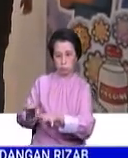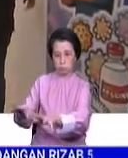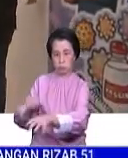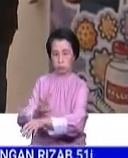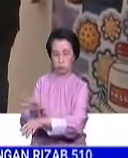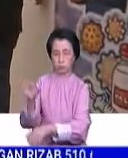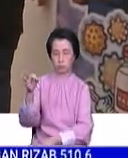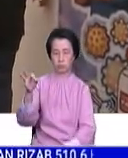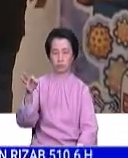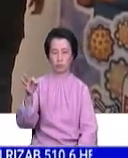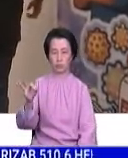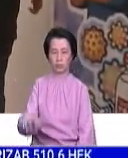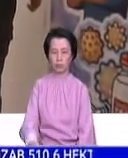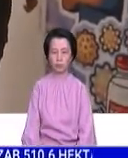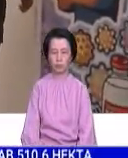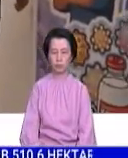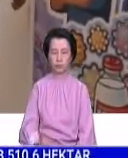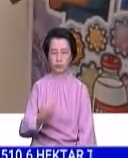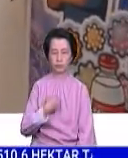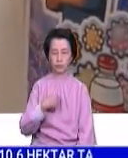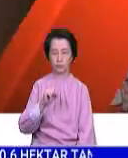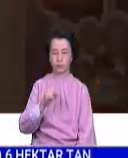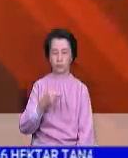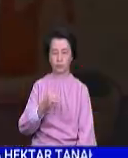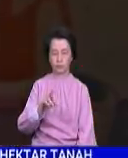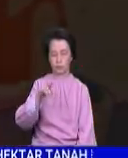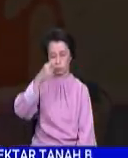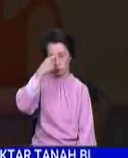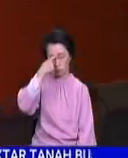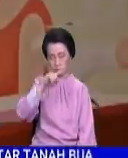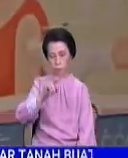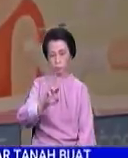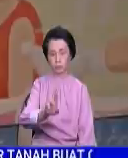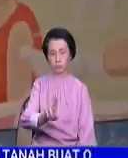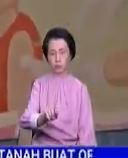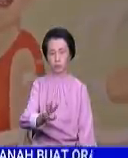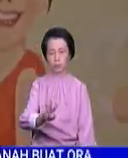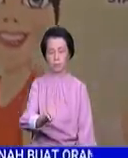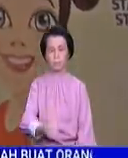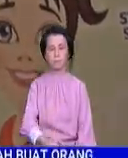jangkitan COVID-19. Syafif Syairan Deni, RTM.